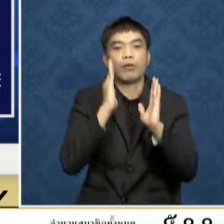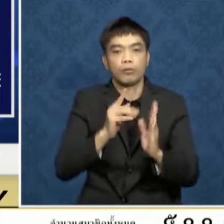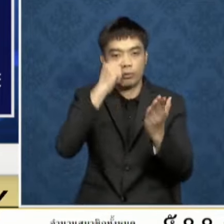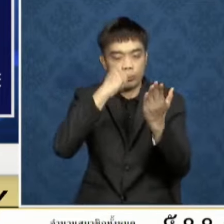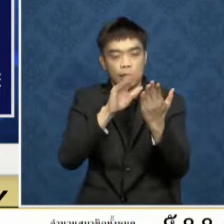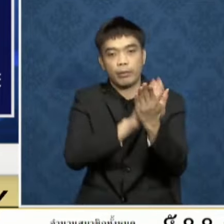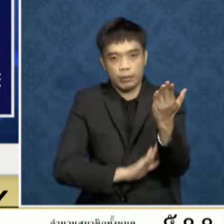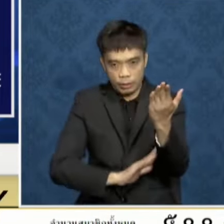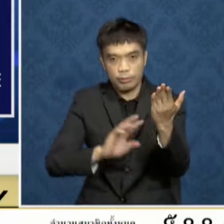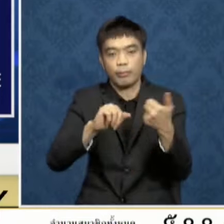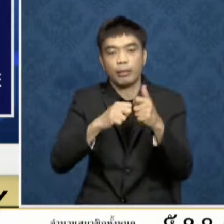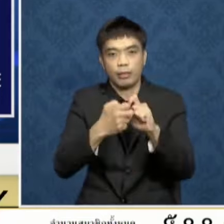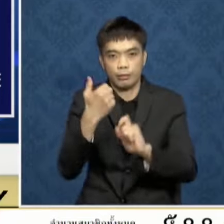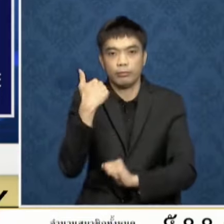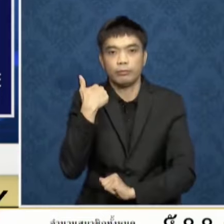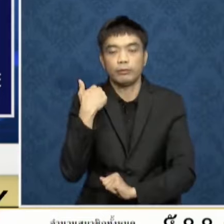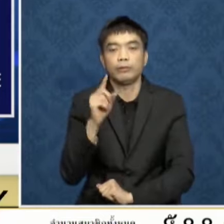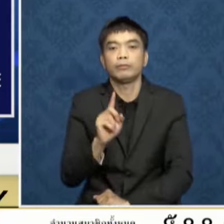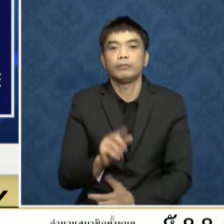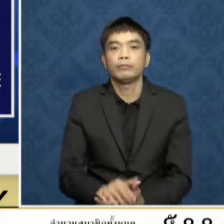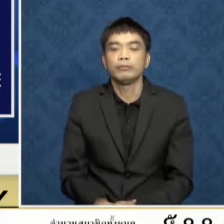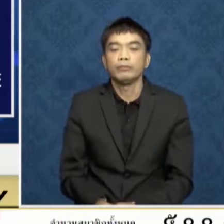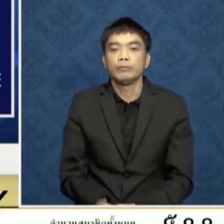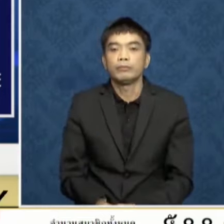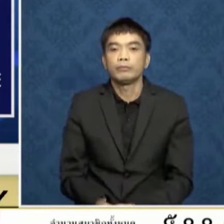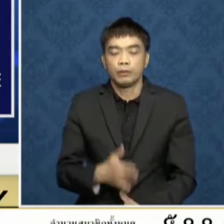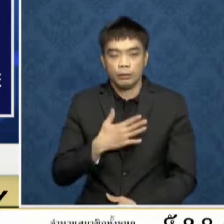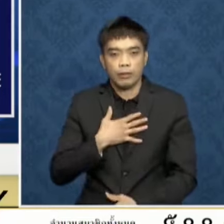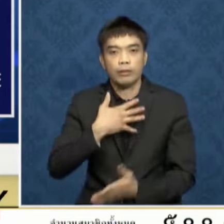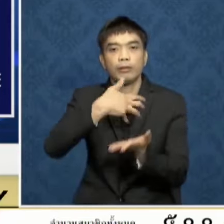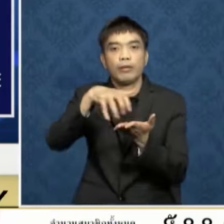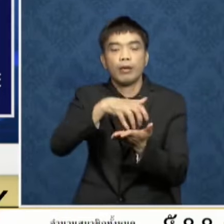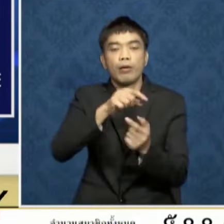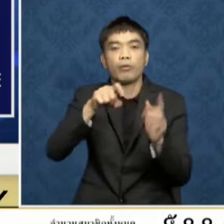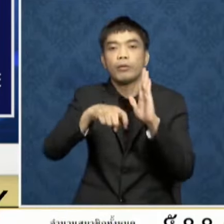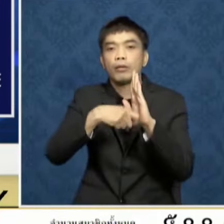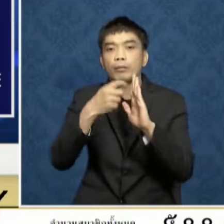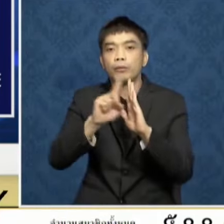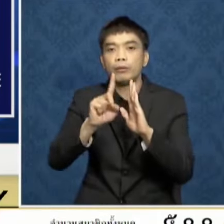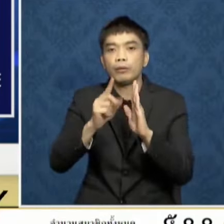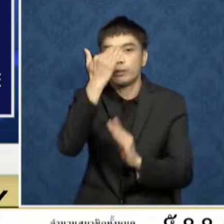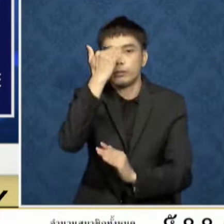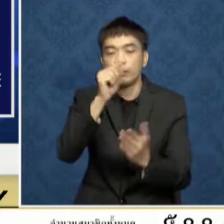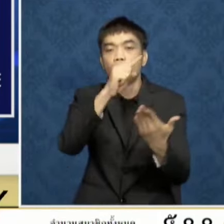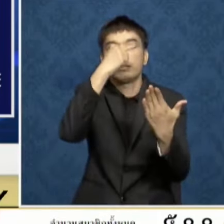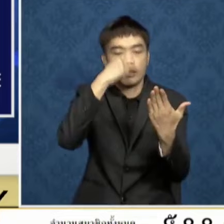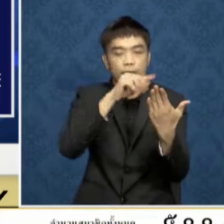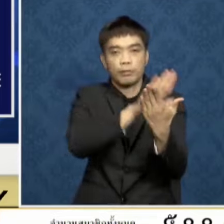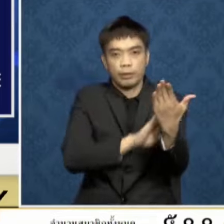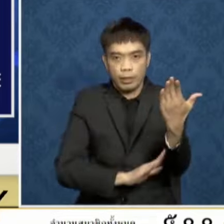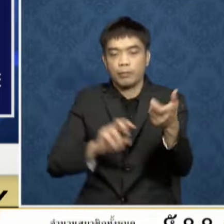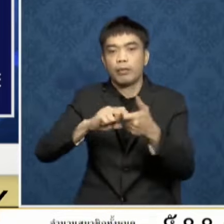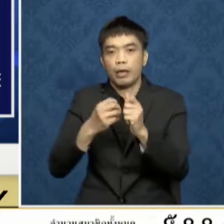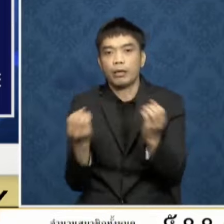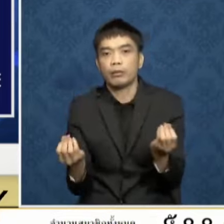กำลังเผชิญเผชิญอยู่ได้อย่างไรดิฉันพูดแบบนี้ก็เพราะว่าประเทศไทยกำลังเผชิญอยู่กับ 3วิกฤตด้วยกัน